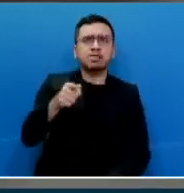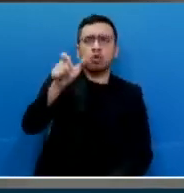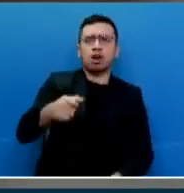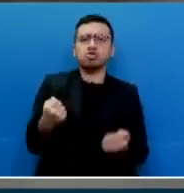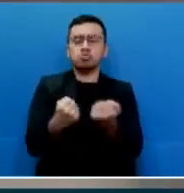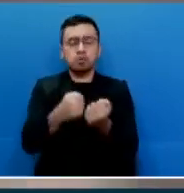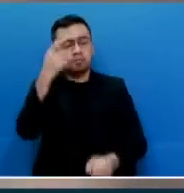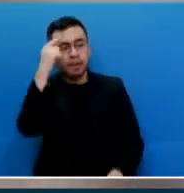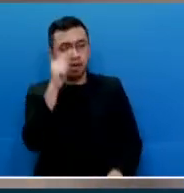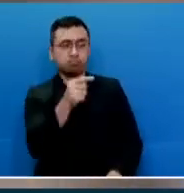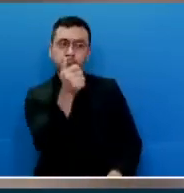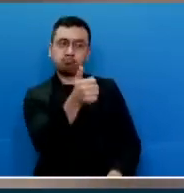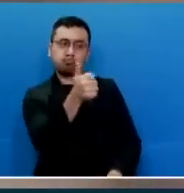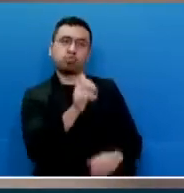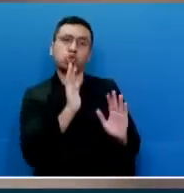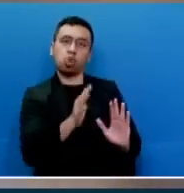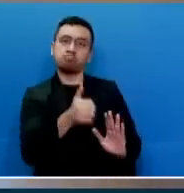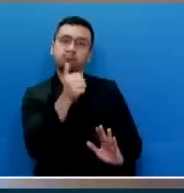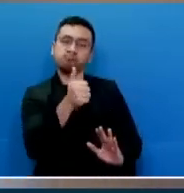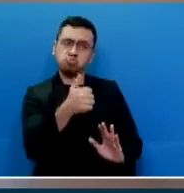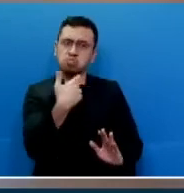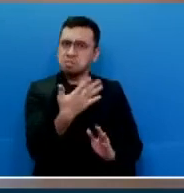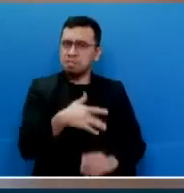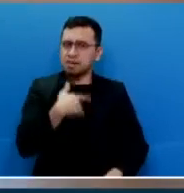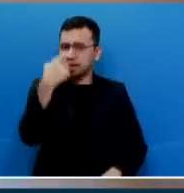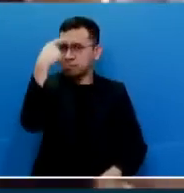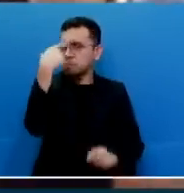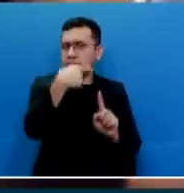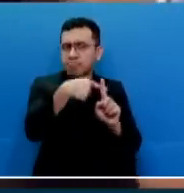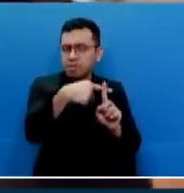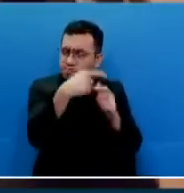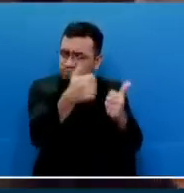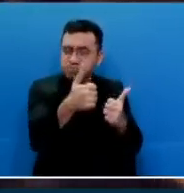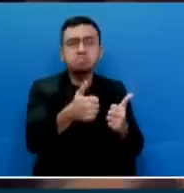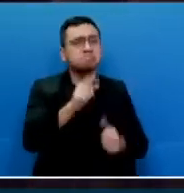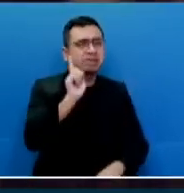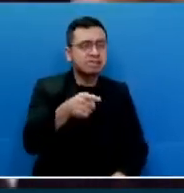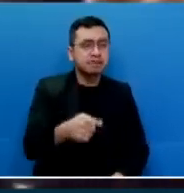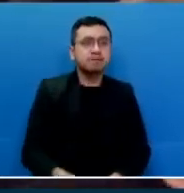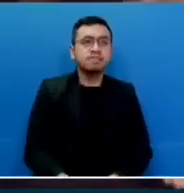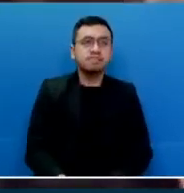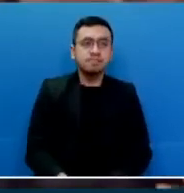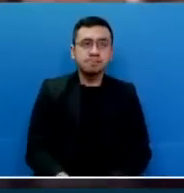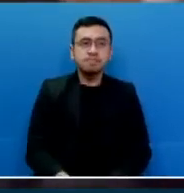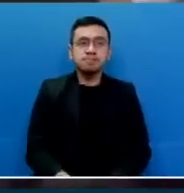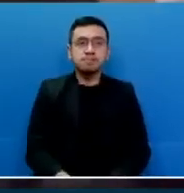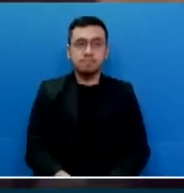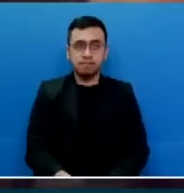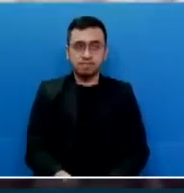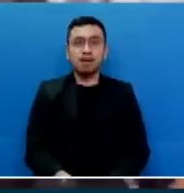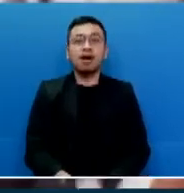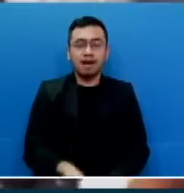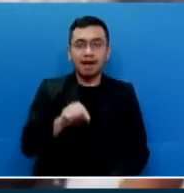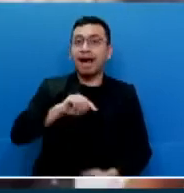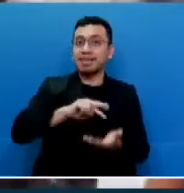dan sesuatu yang melampaui ekspektasi dan positif pasti akan punya kesan yang positif dan semakin meneguhkan keyakinan mereka